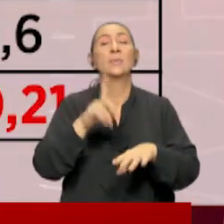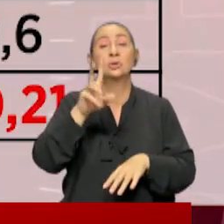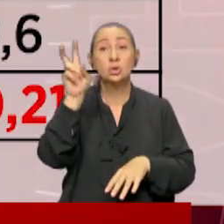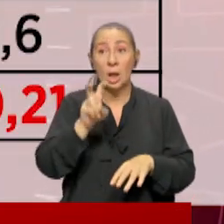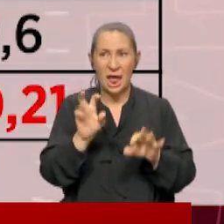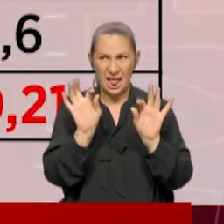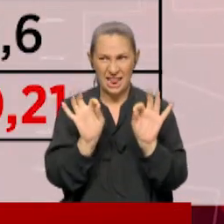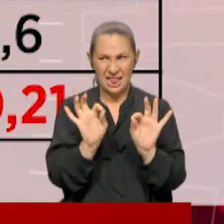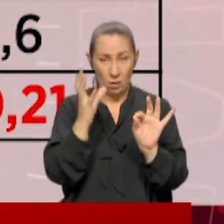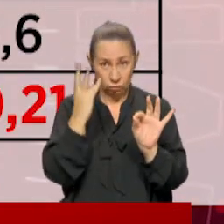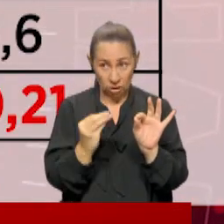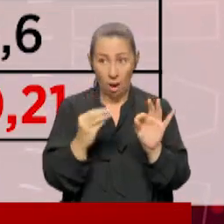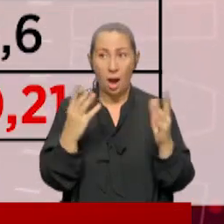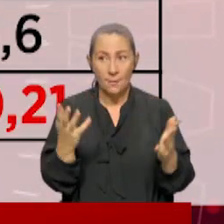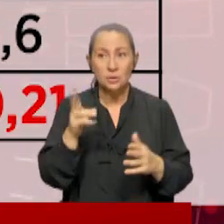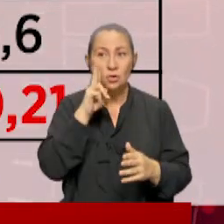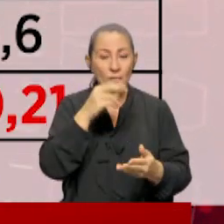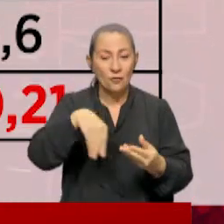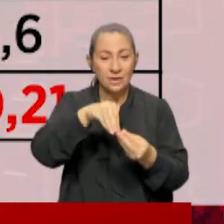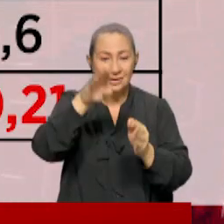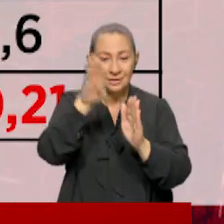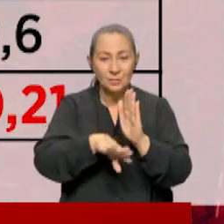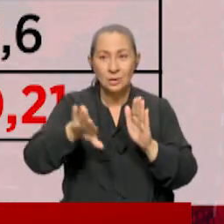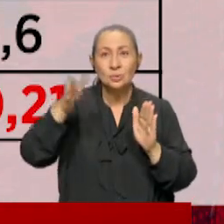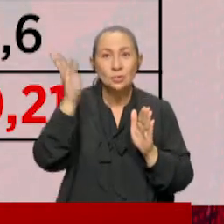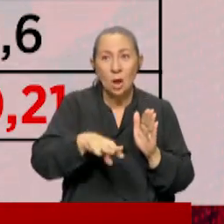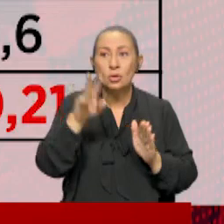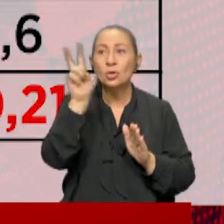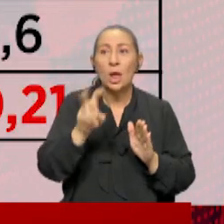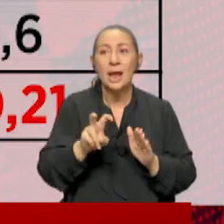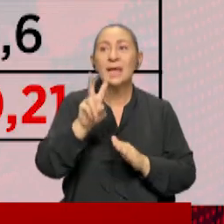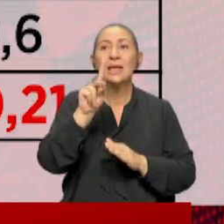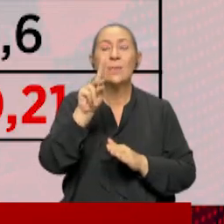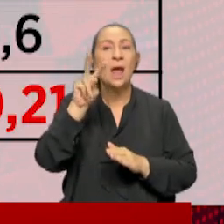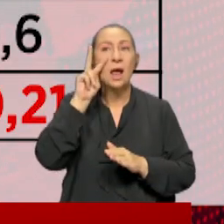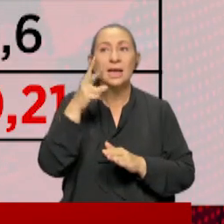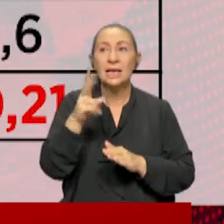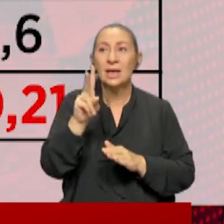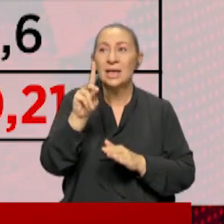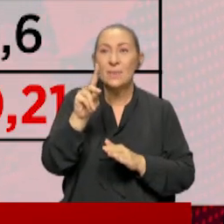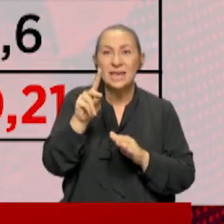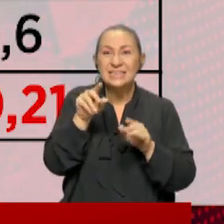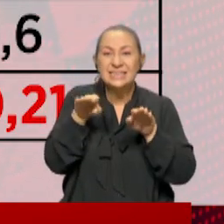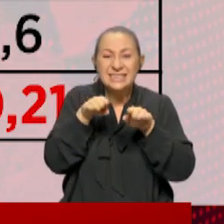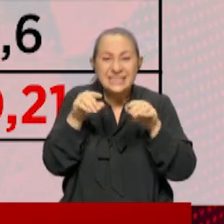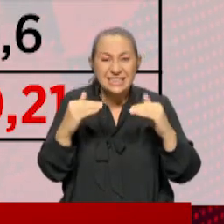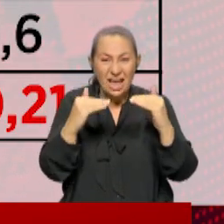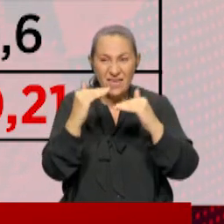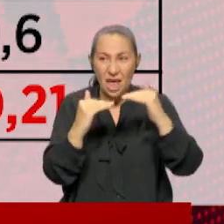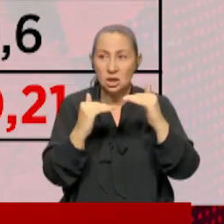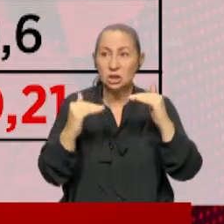Dolar sabit tutulacaktı ama son faiz indiriminden sonra dolar kuru 21 Aralık 2021'deki seviyesini de